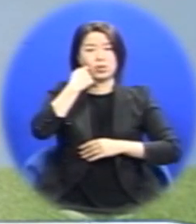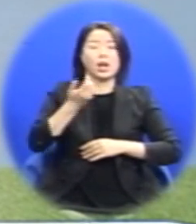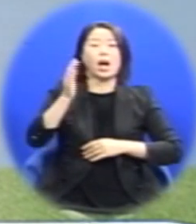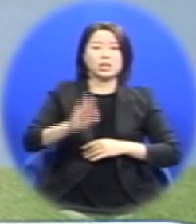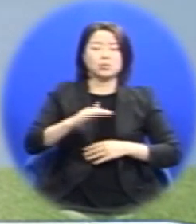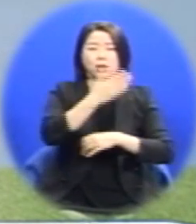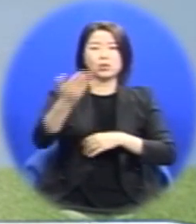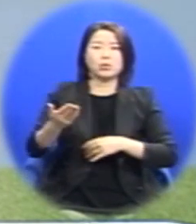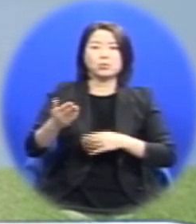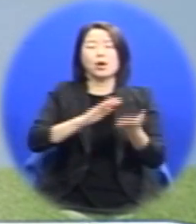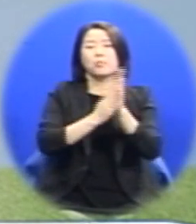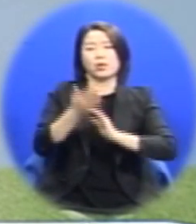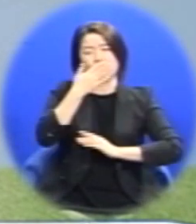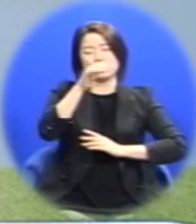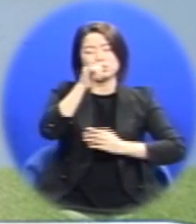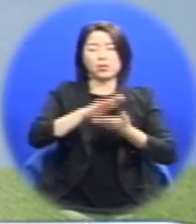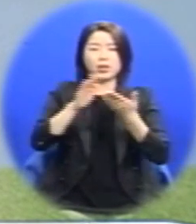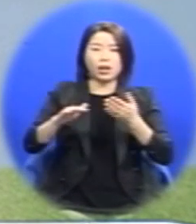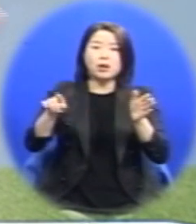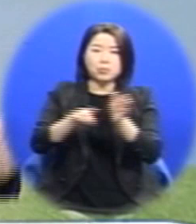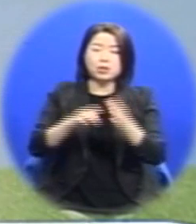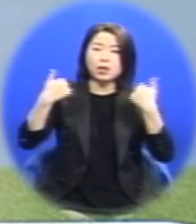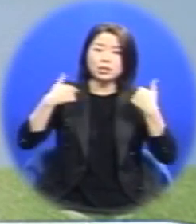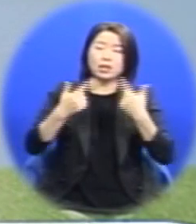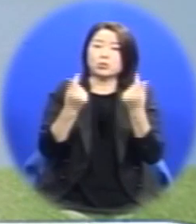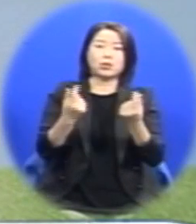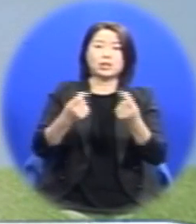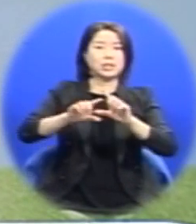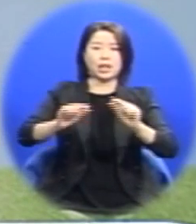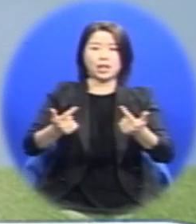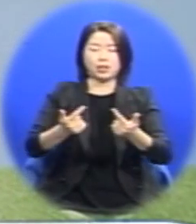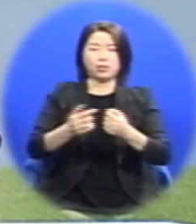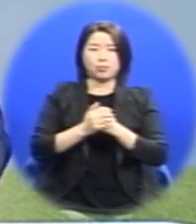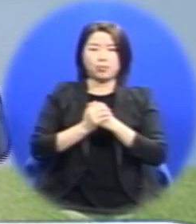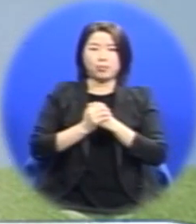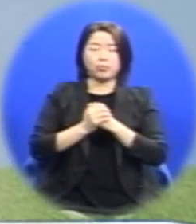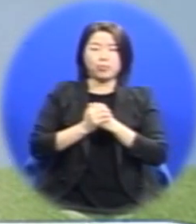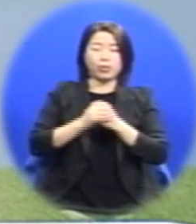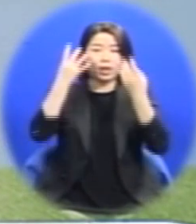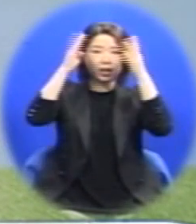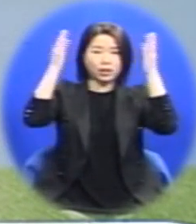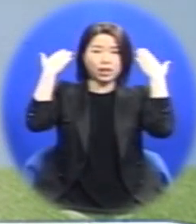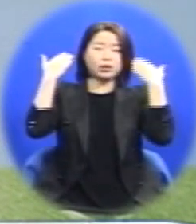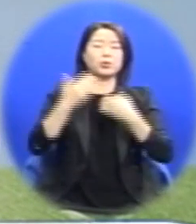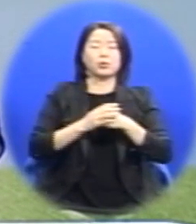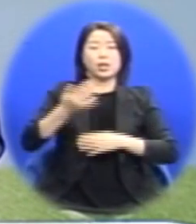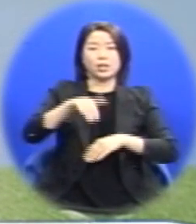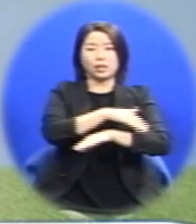그래도 여러분은 변합니다. 믿음이 항상 똑같지가 않아요. 대학교에 다니는 저희 둘째